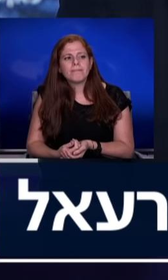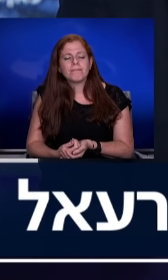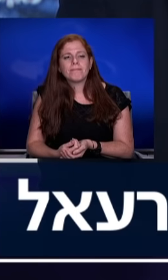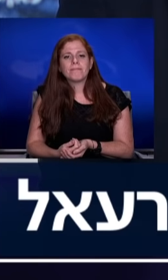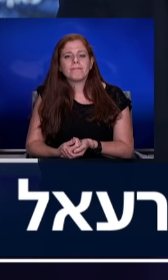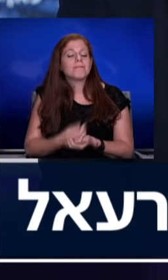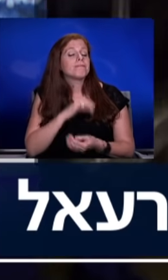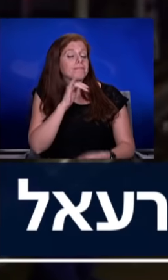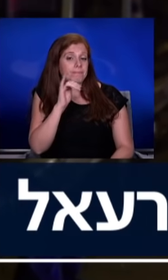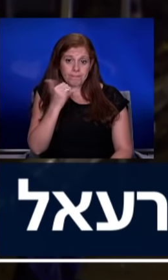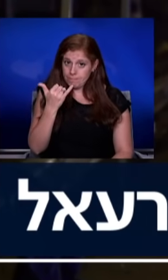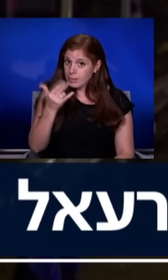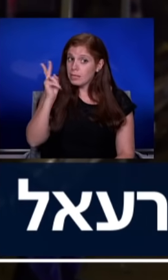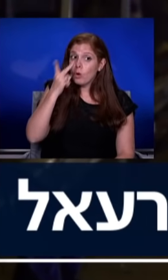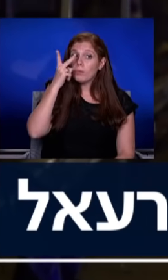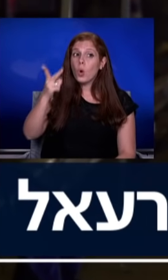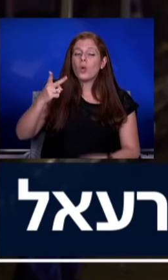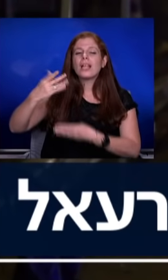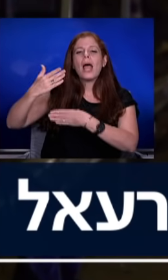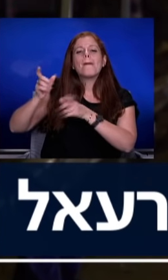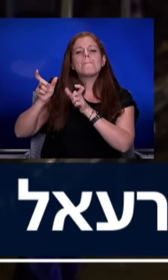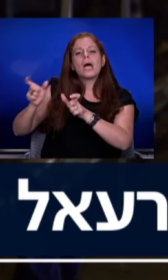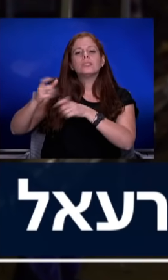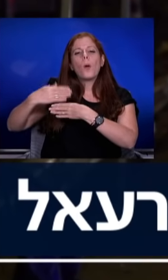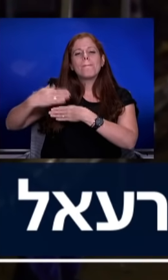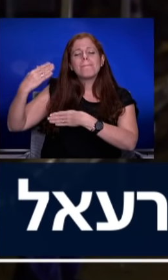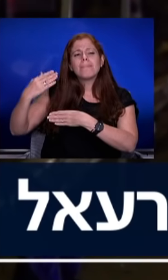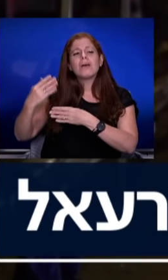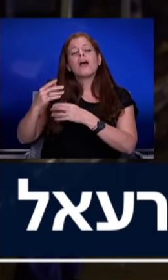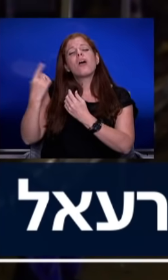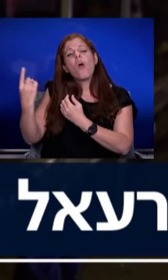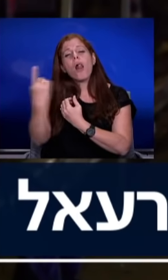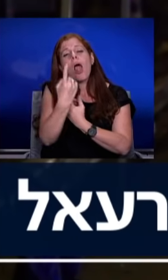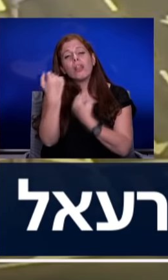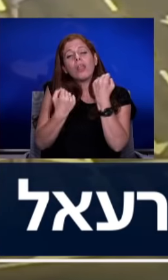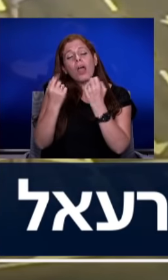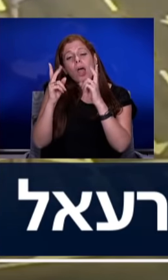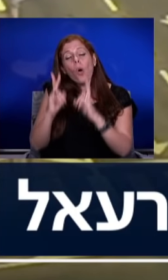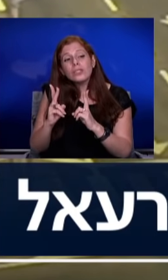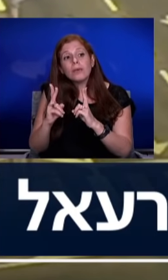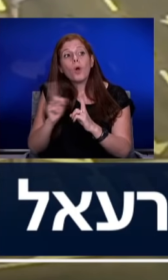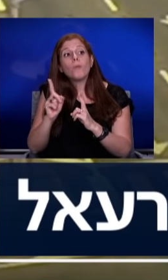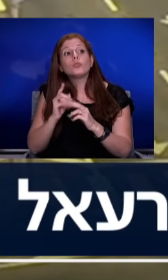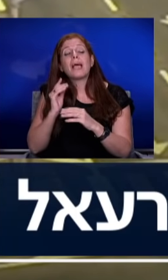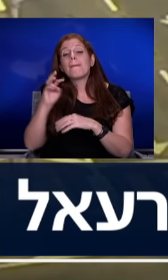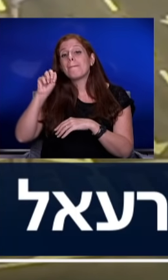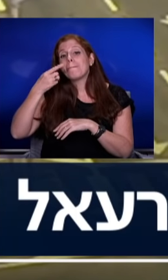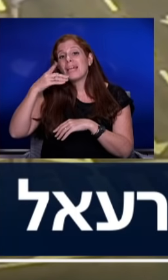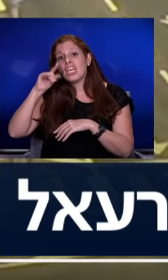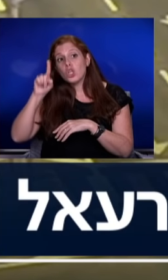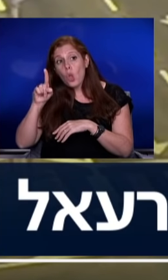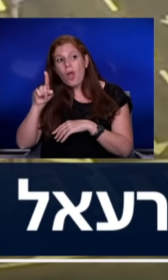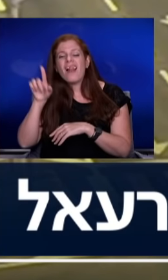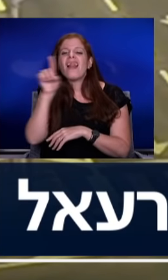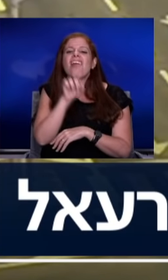כן רומי, אז אתם יכולים לראות את המחסום הזה מאחוריי, למעשה עוצרים כאן רכב, כל מי שנוסע מצומת מגידו לכיוון ואדי ערה נבדק,